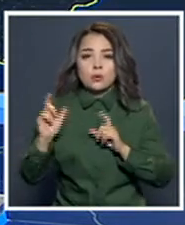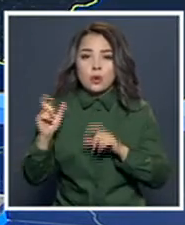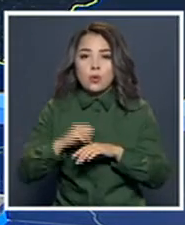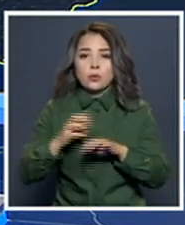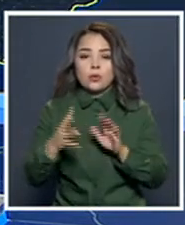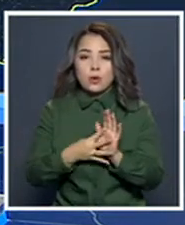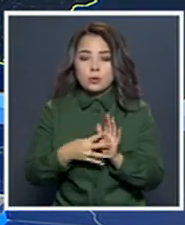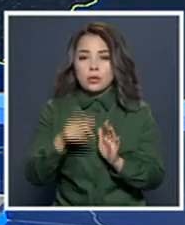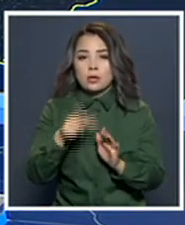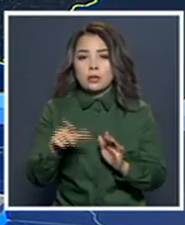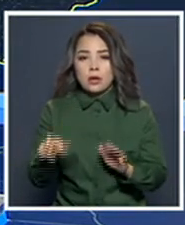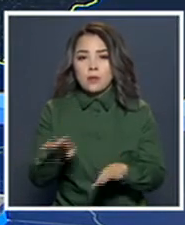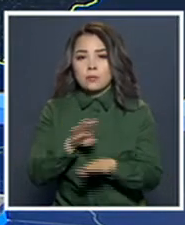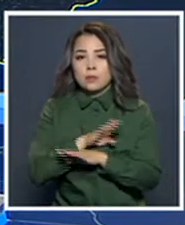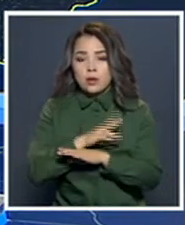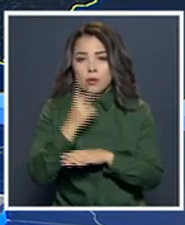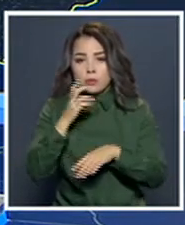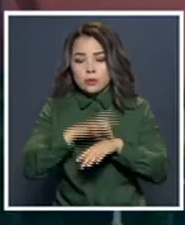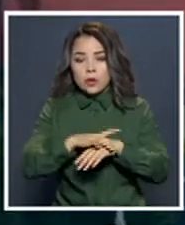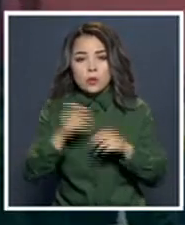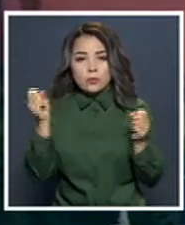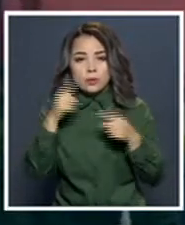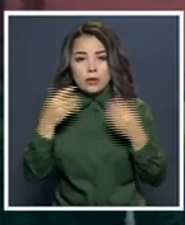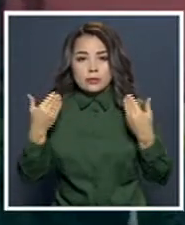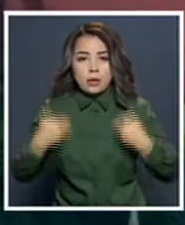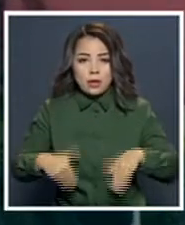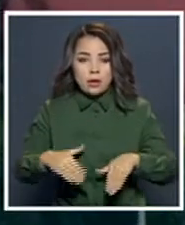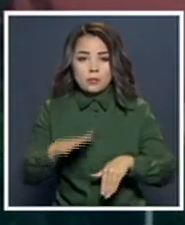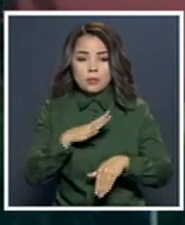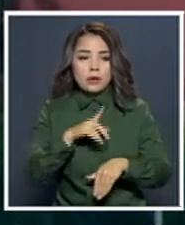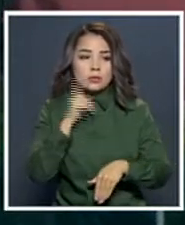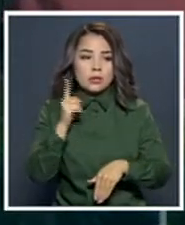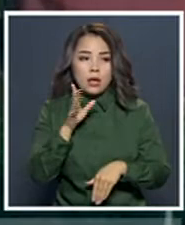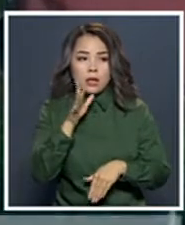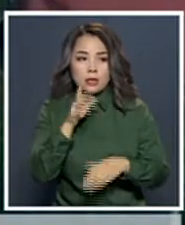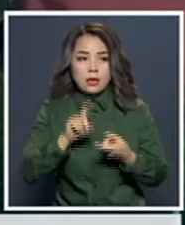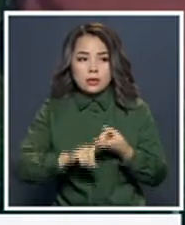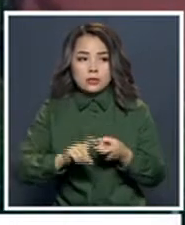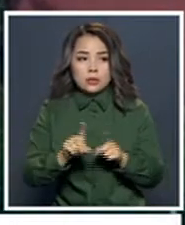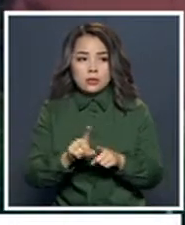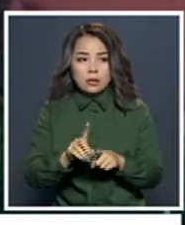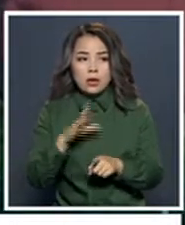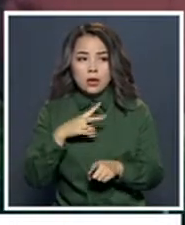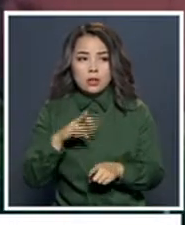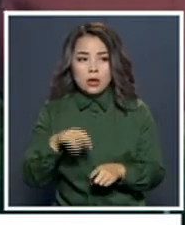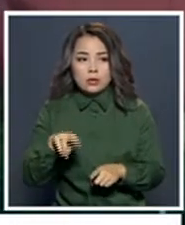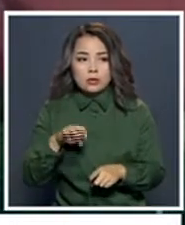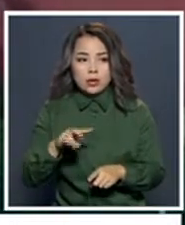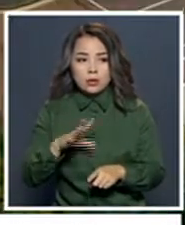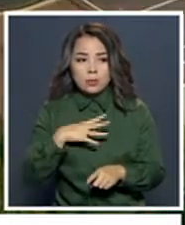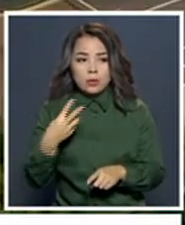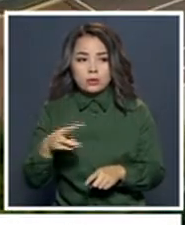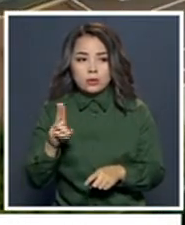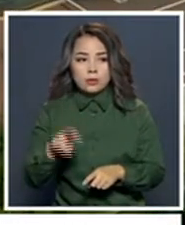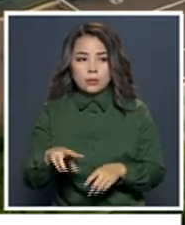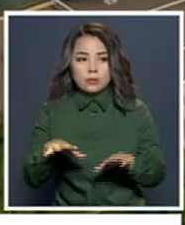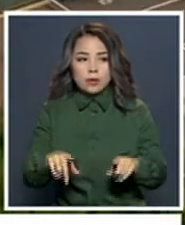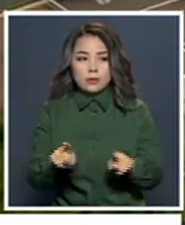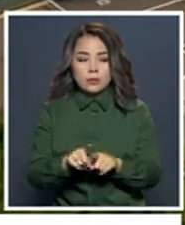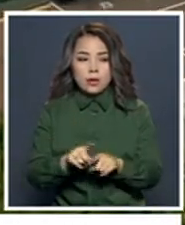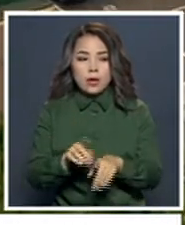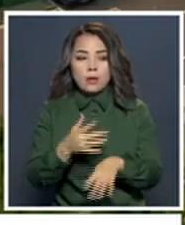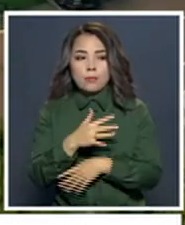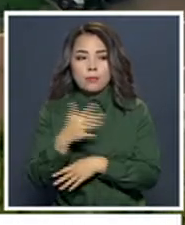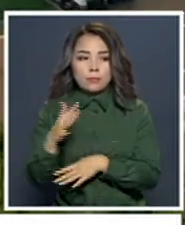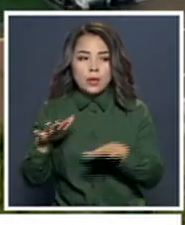анықтады. Олардың біреуі жасөспірім, қалғандары ересектер. Машина елі санасы Лондоннан шамамен 30 шақырым жердегі өнеркәсіптік паркте